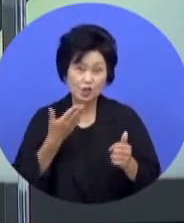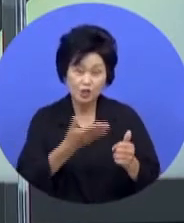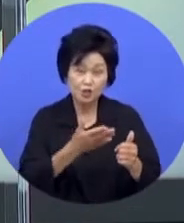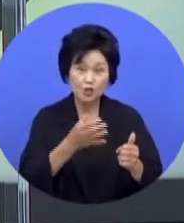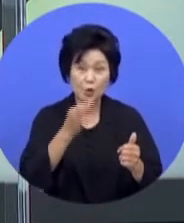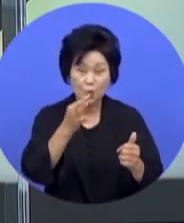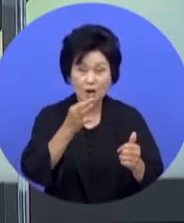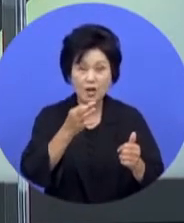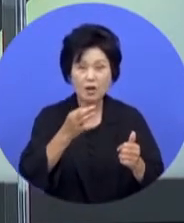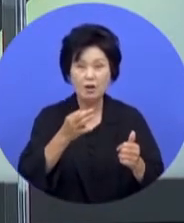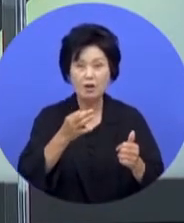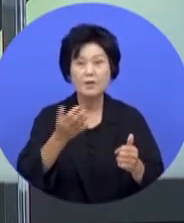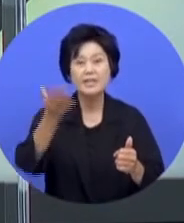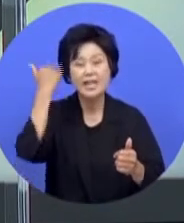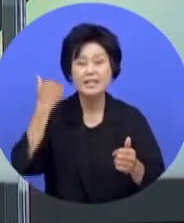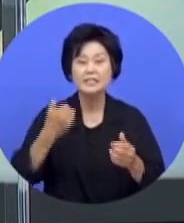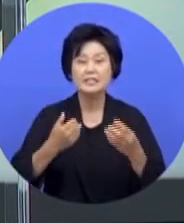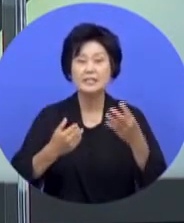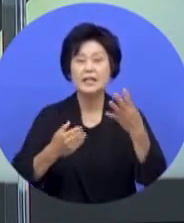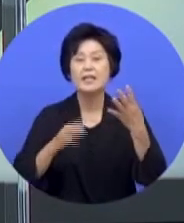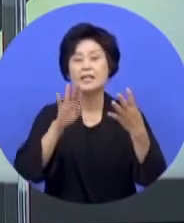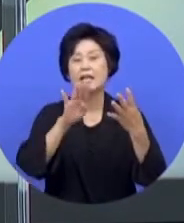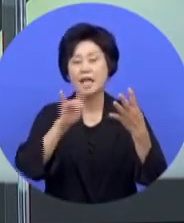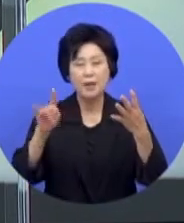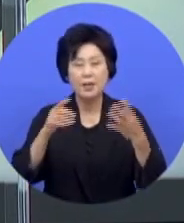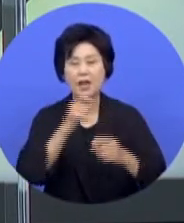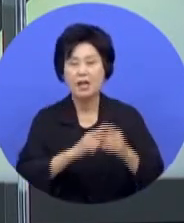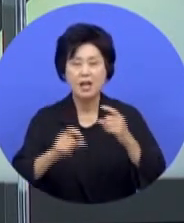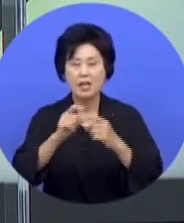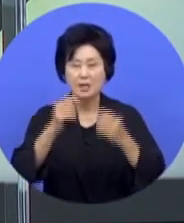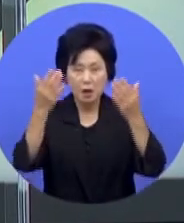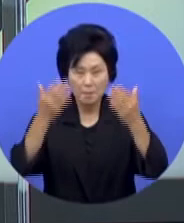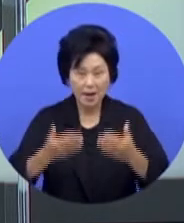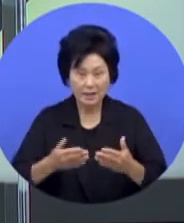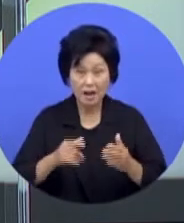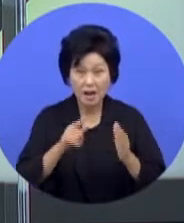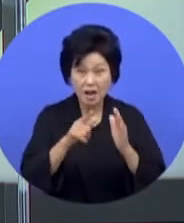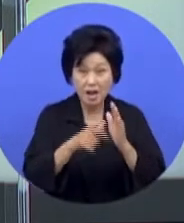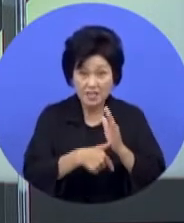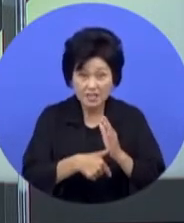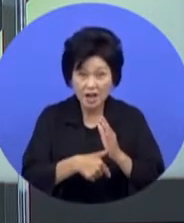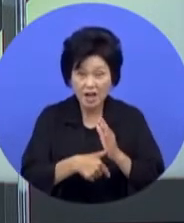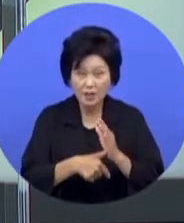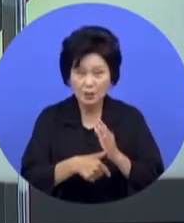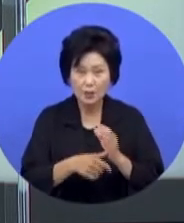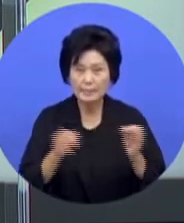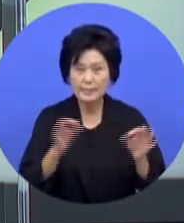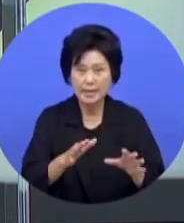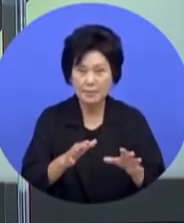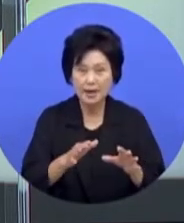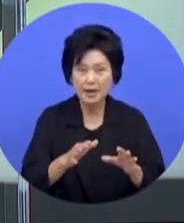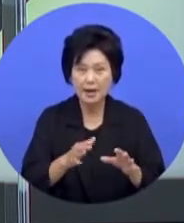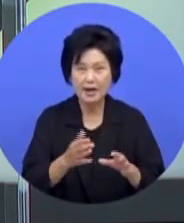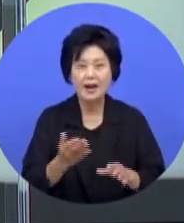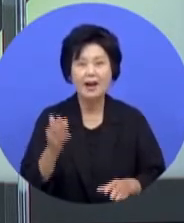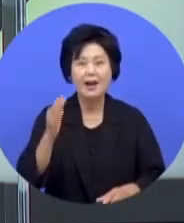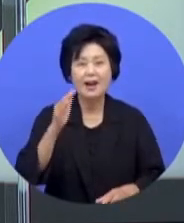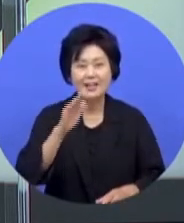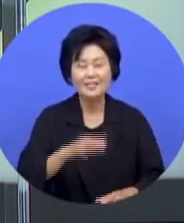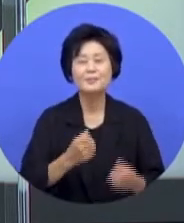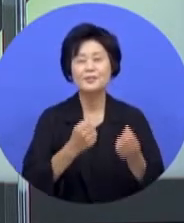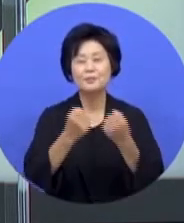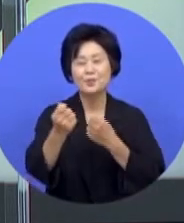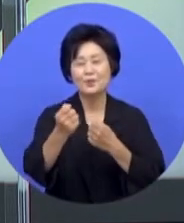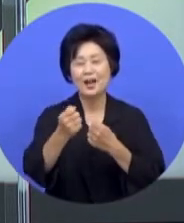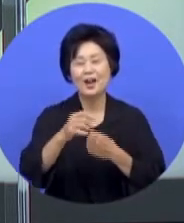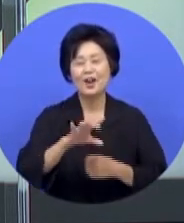12시간 일을 하고도 예. 3분의 1, 4분의 1의 월급을 받으면서. 그럼 시간하고 다 합하면 10분의 1이네. 예, 그렇죠. 초창기에 그 헌신을 해서